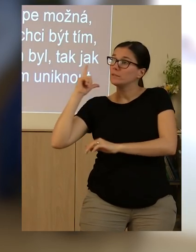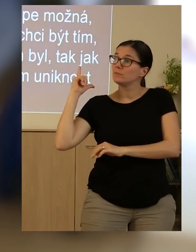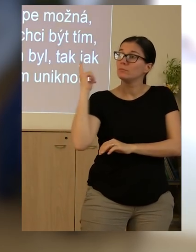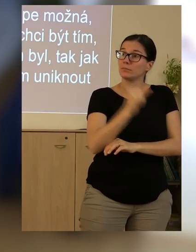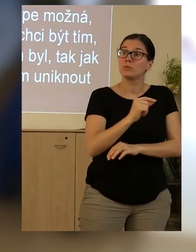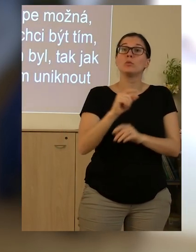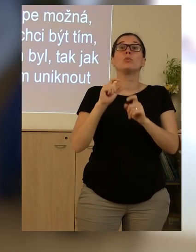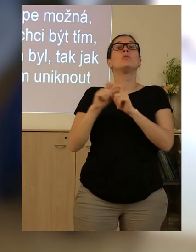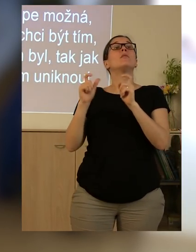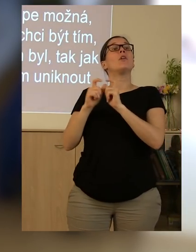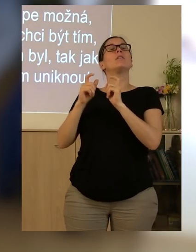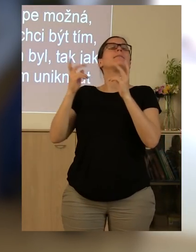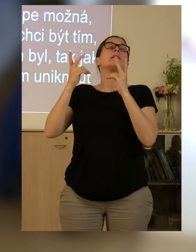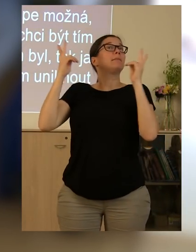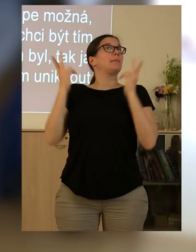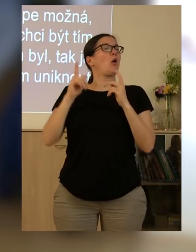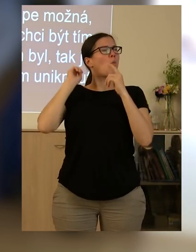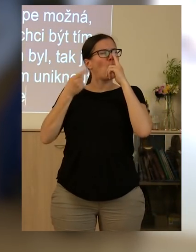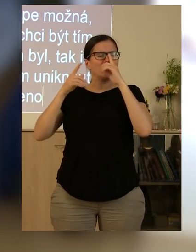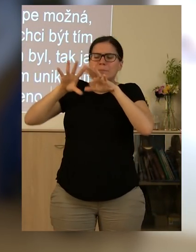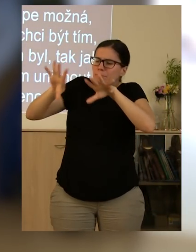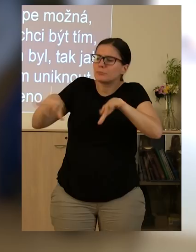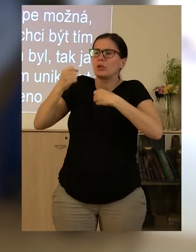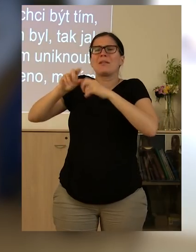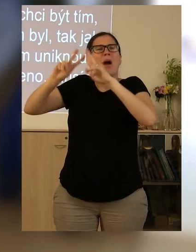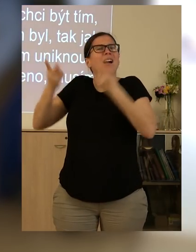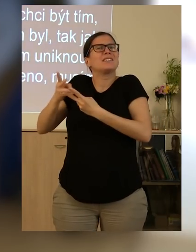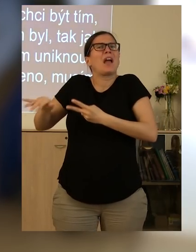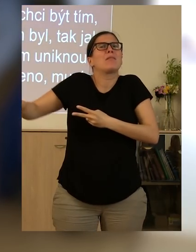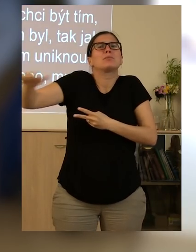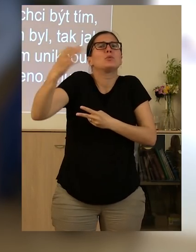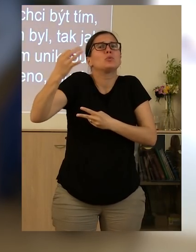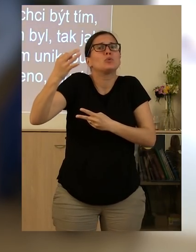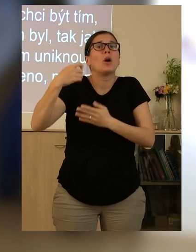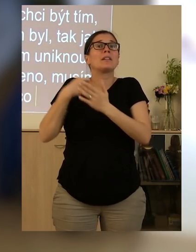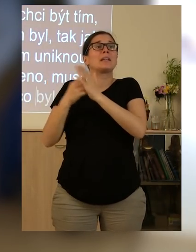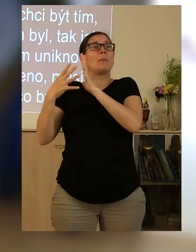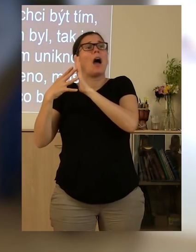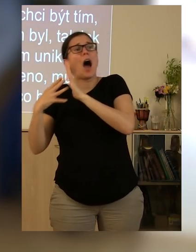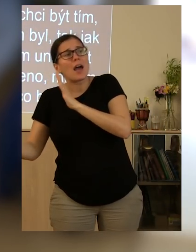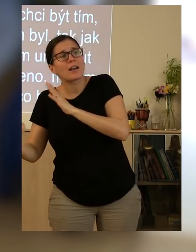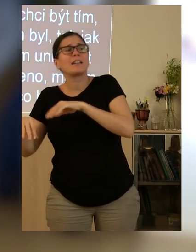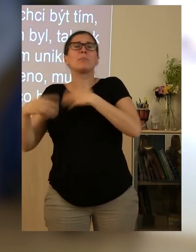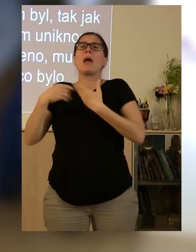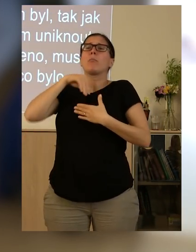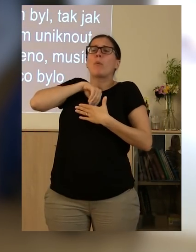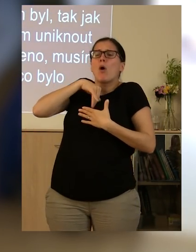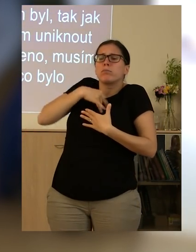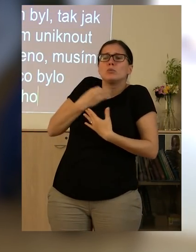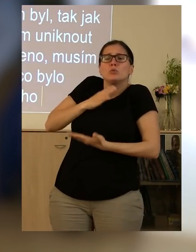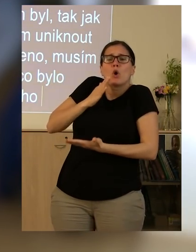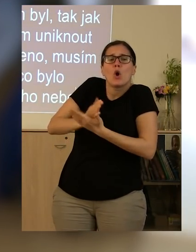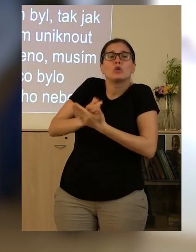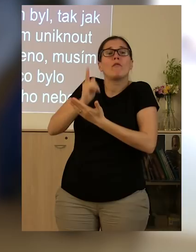bylo stvořeno, ať je to archetypovýho nebo instinktivního základu, to musím nějakým způsobem